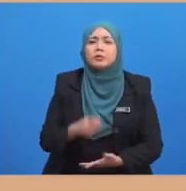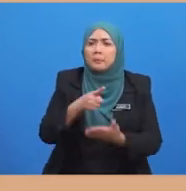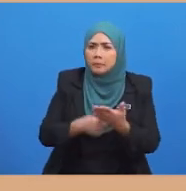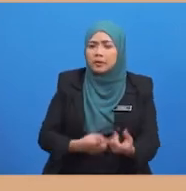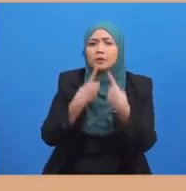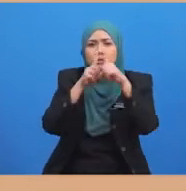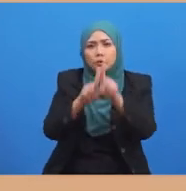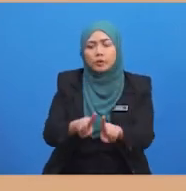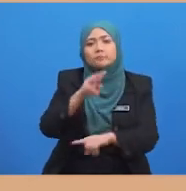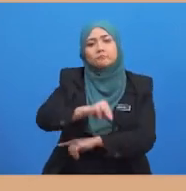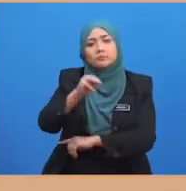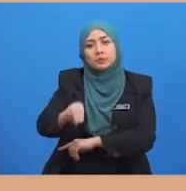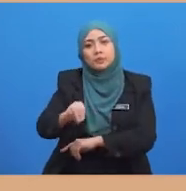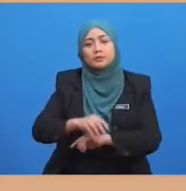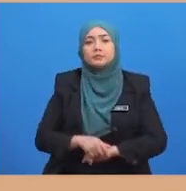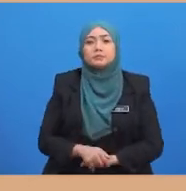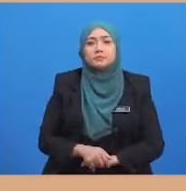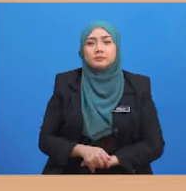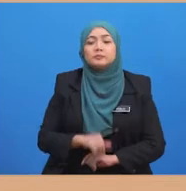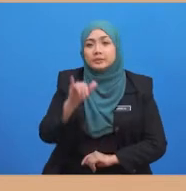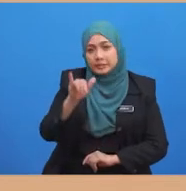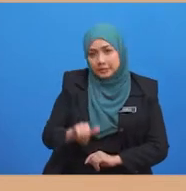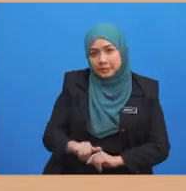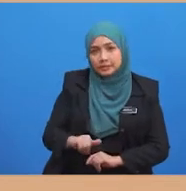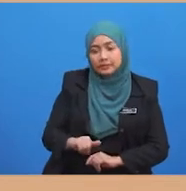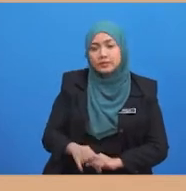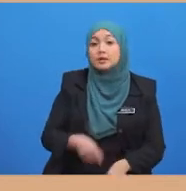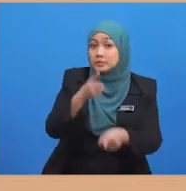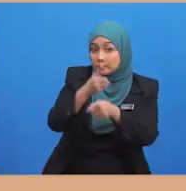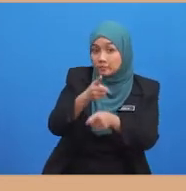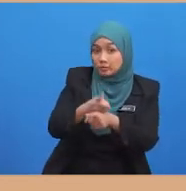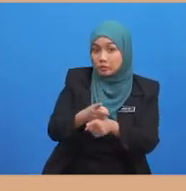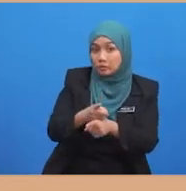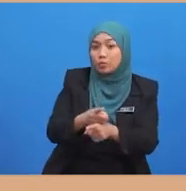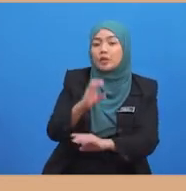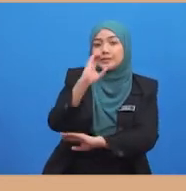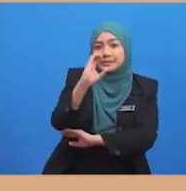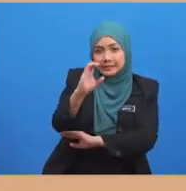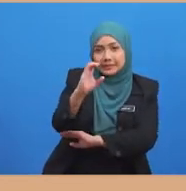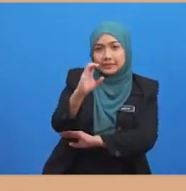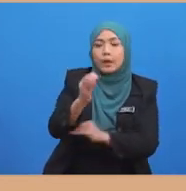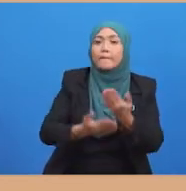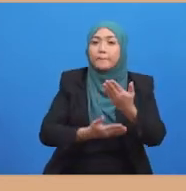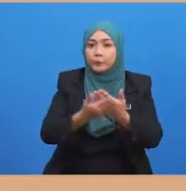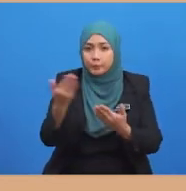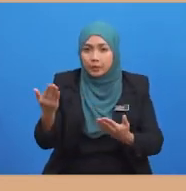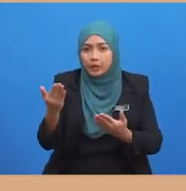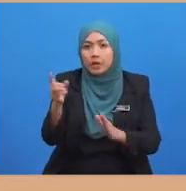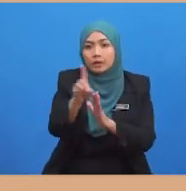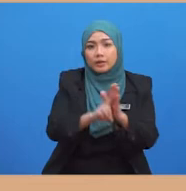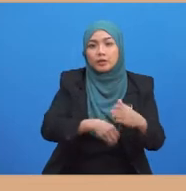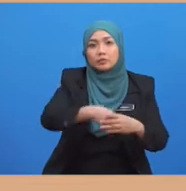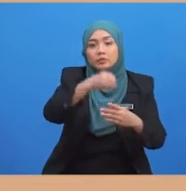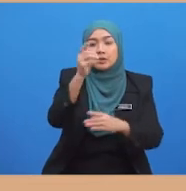Apakah jawapannya, murid-murid? Ya, semestinya ialah C, iaitu mudah